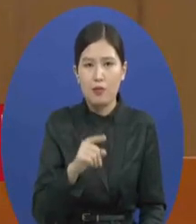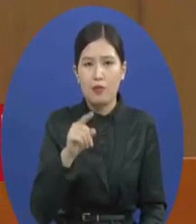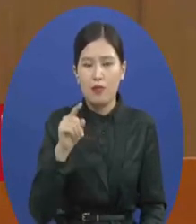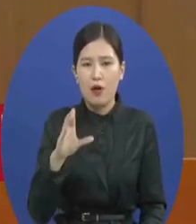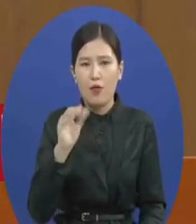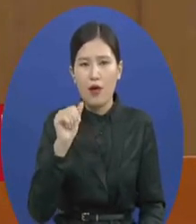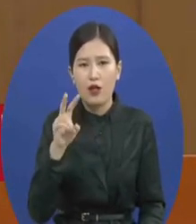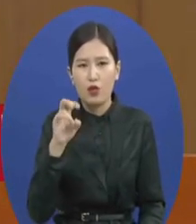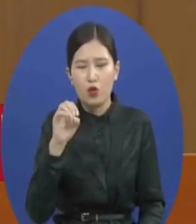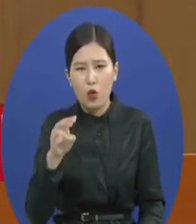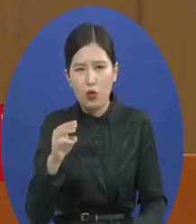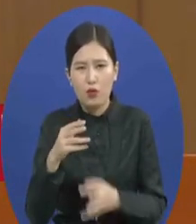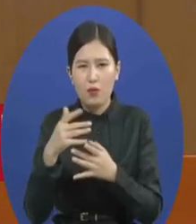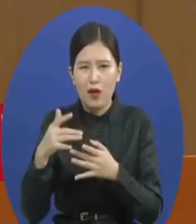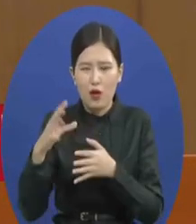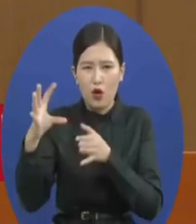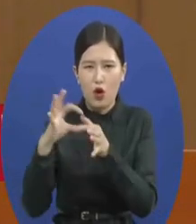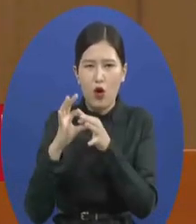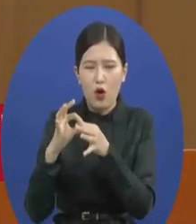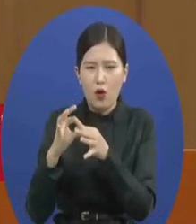валюттай холбогдох үйл ажиллагаа эрхлэгч